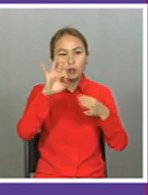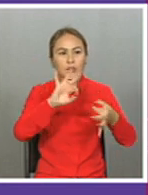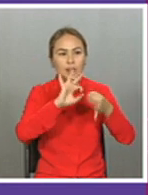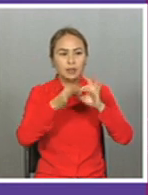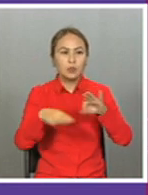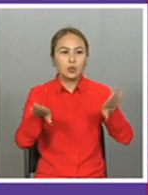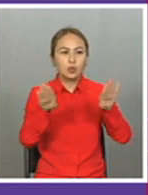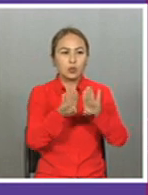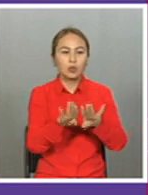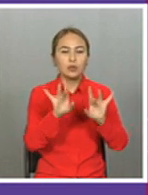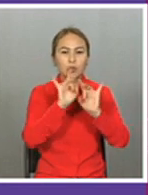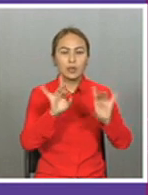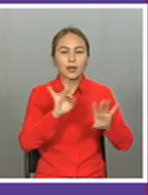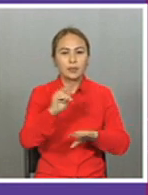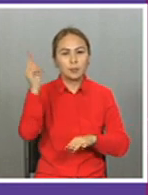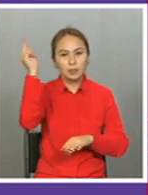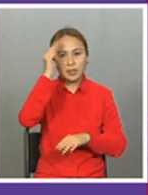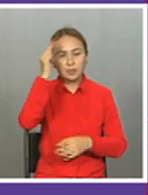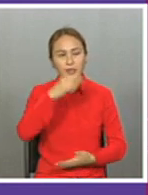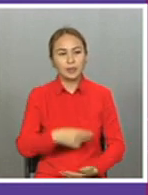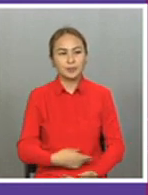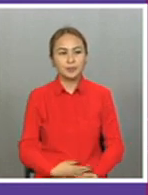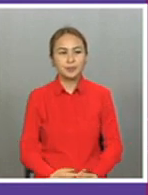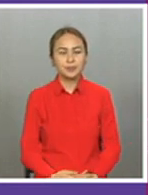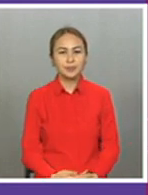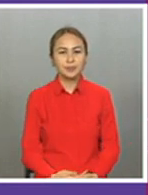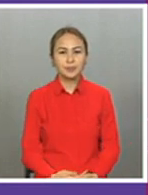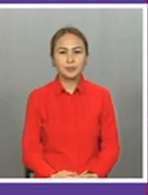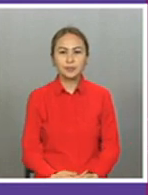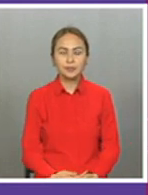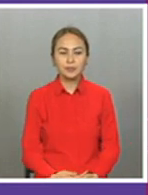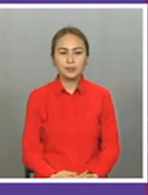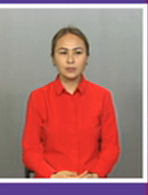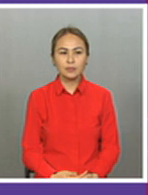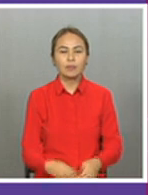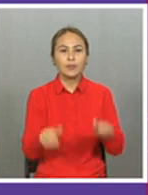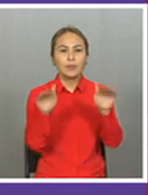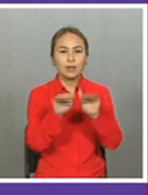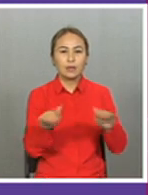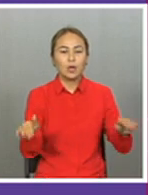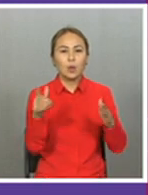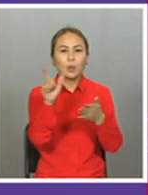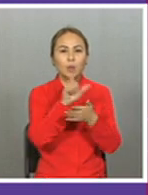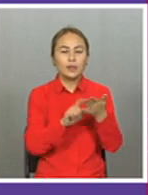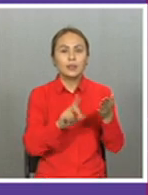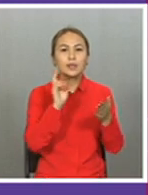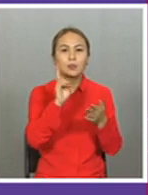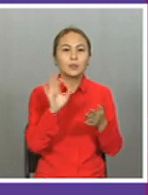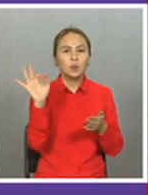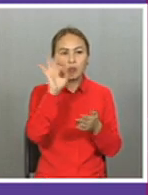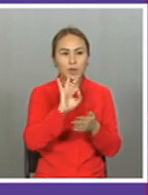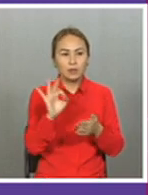жөнін айтып жол нұсқайды білімге. Балалар, өлең кім туралы?